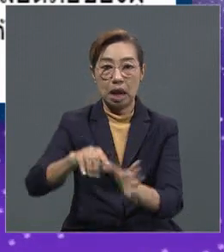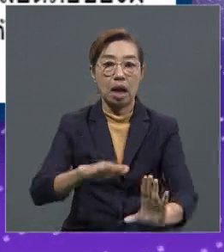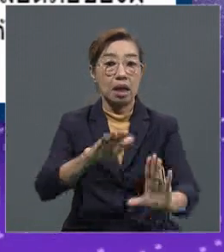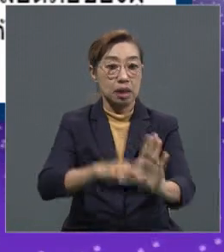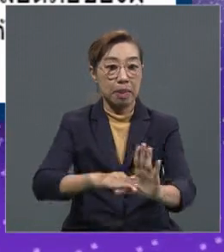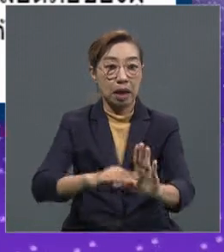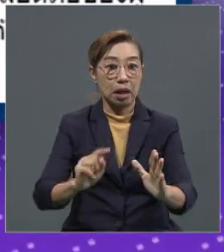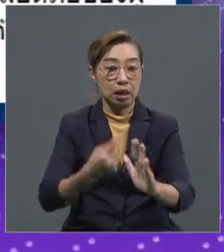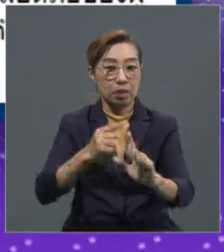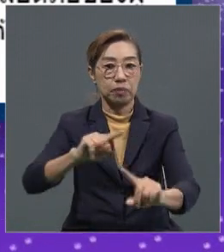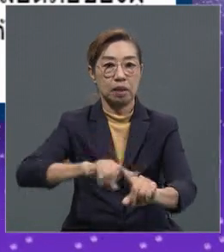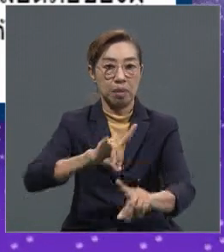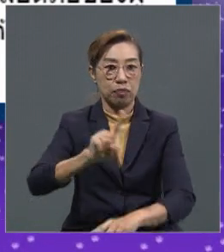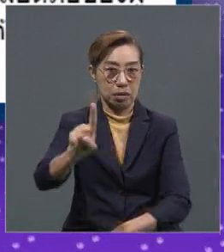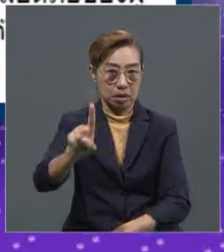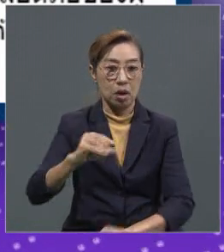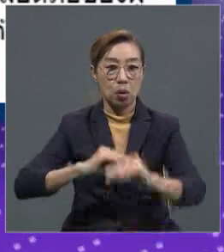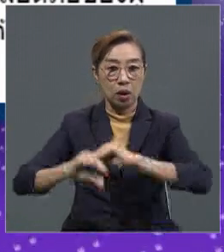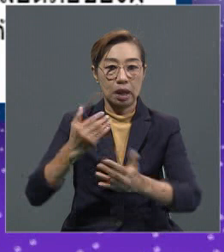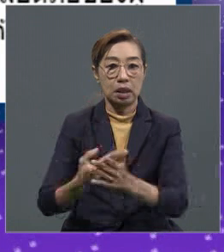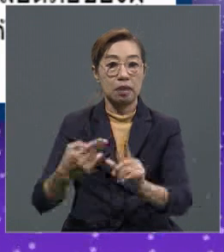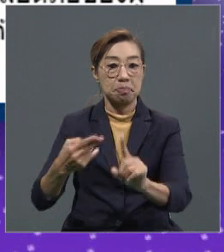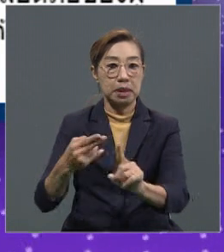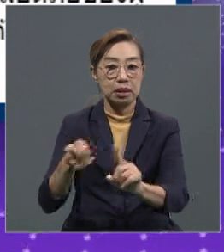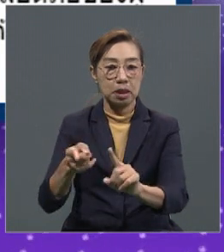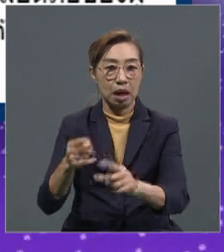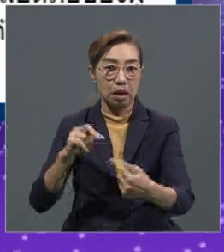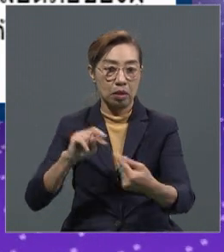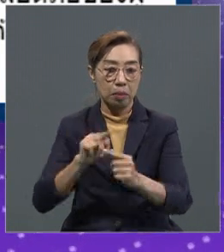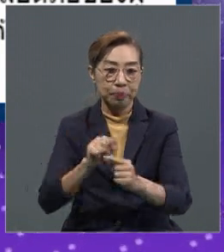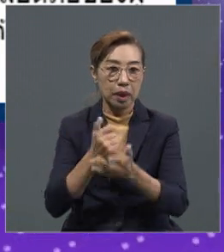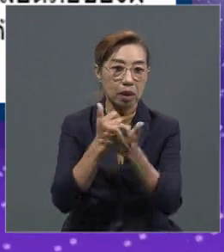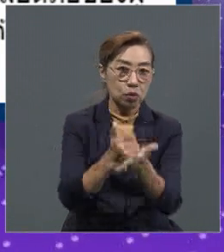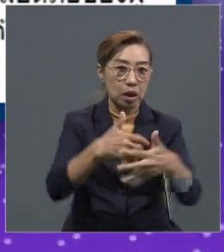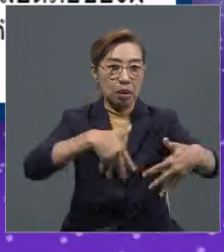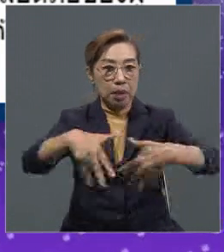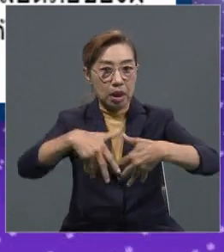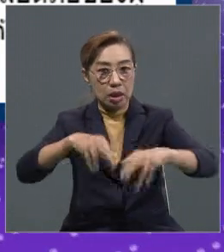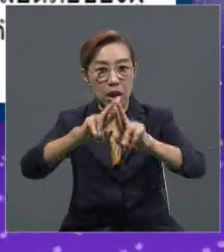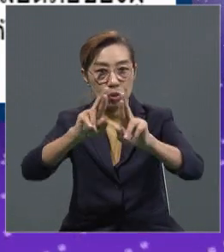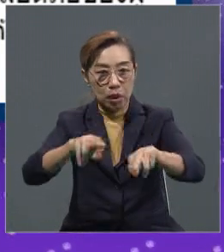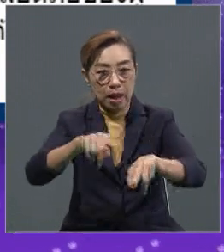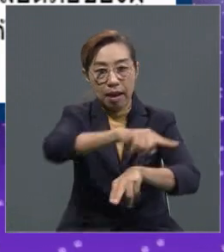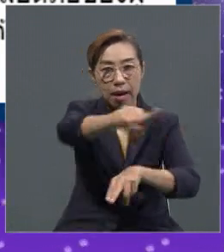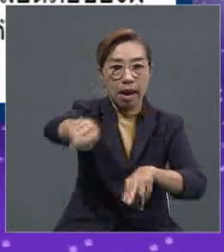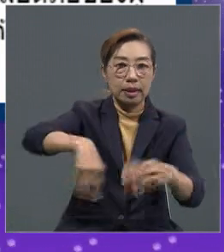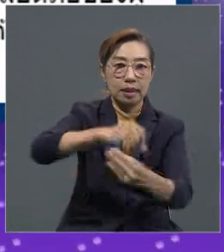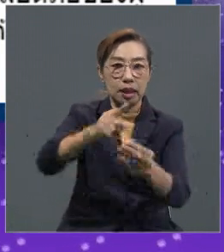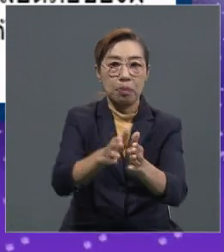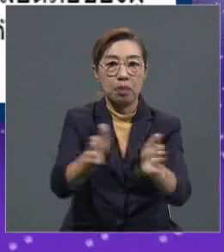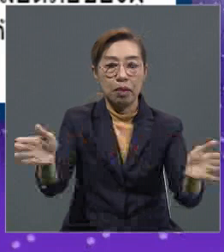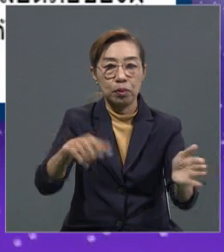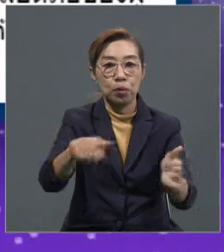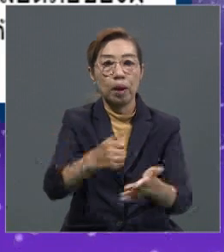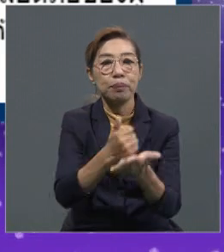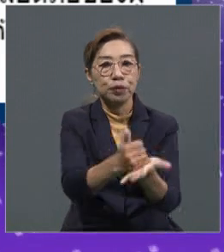ครงการใหญ่ของภาครัฐค่ะที่จะเติมเงินกระเป๋าพี่น้องประชาชนผู้ประกอบการแล้วก็ระบบเศรษฐกิจในภาพรวมเพื่อความละเอียด